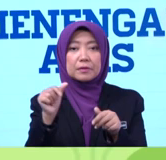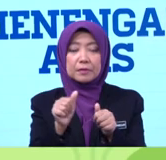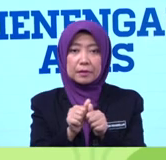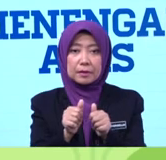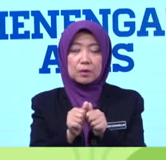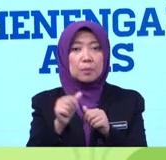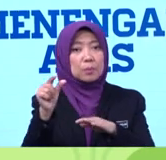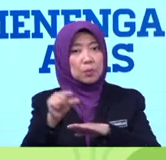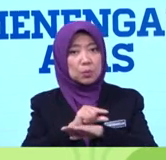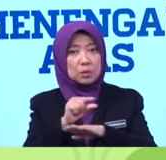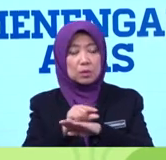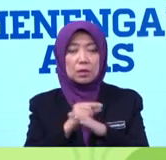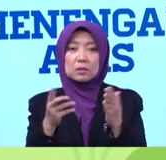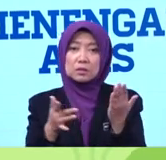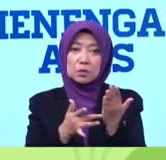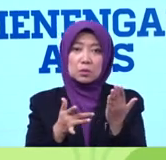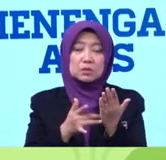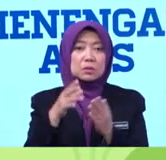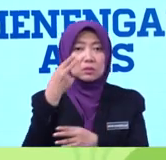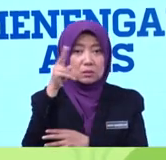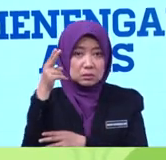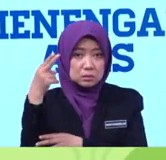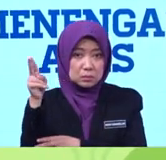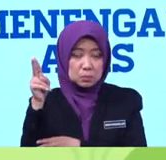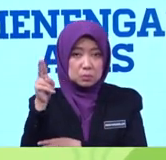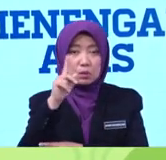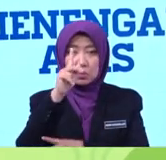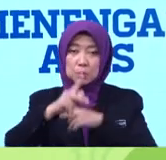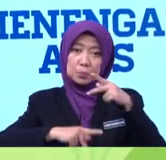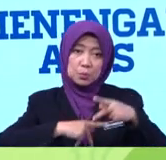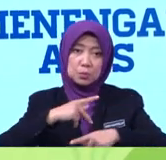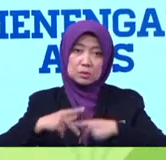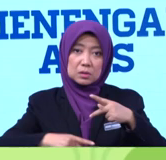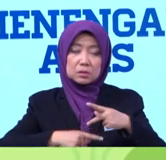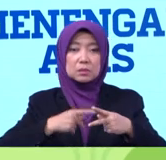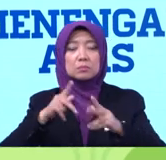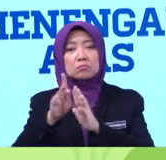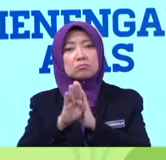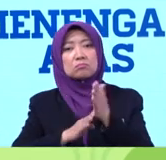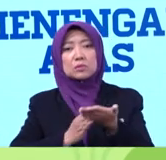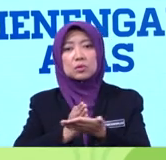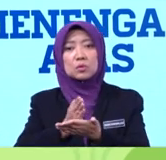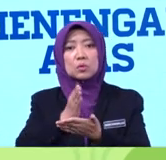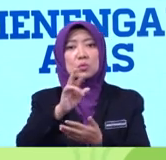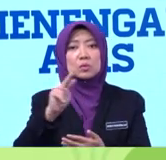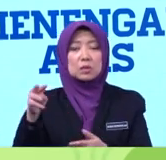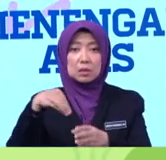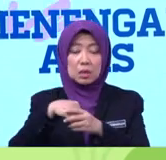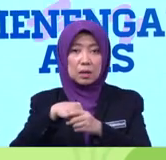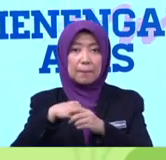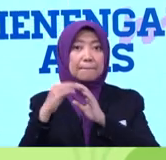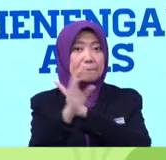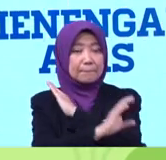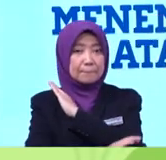teknologi hijau merupakan satu proses berterusan di negara kita Malaysia yang